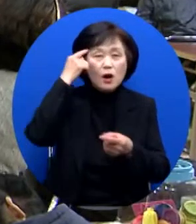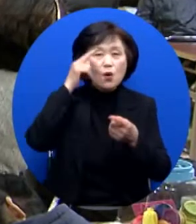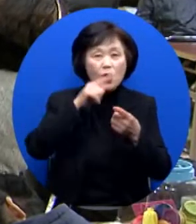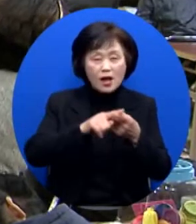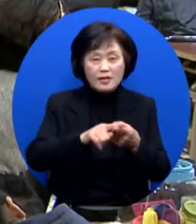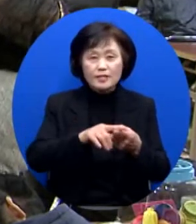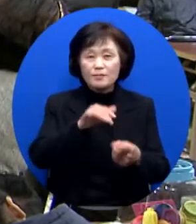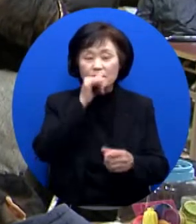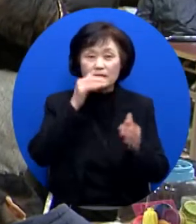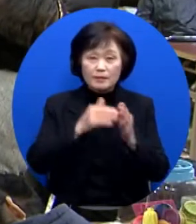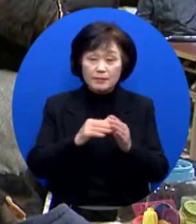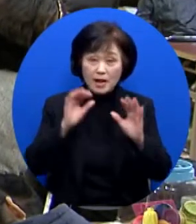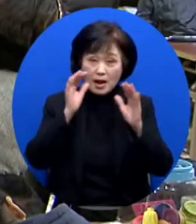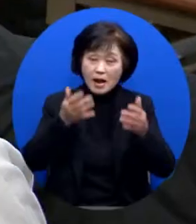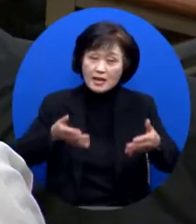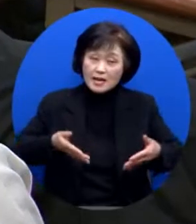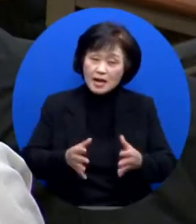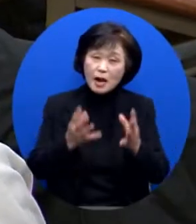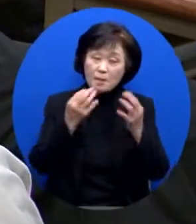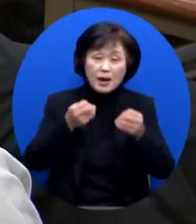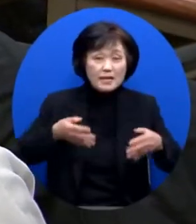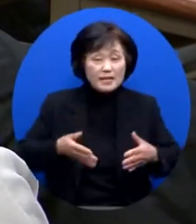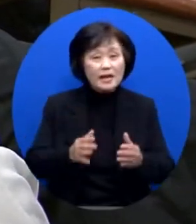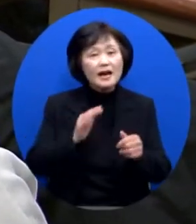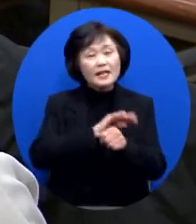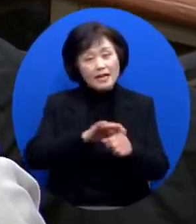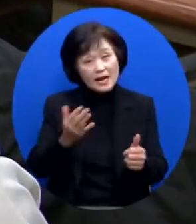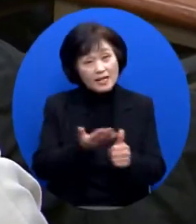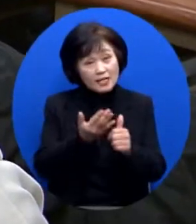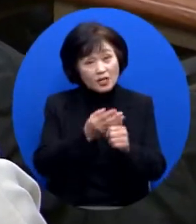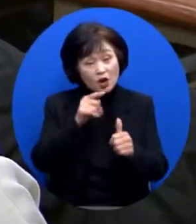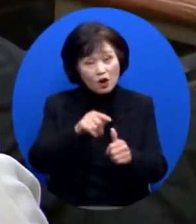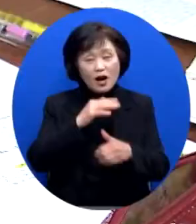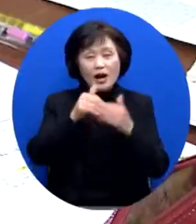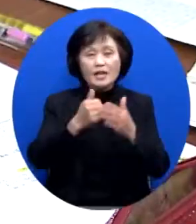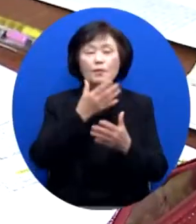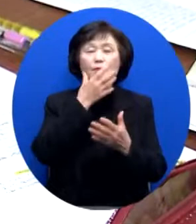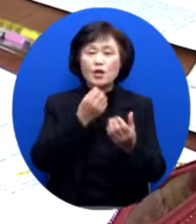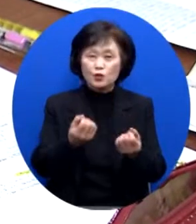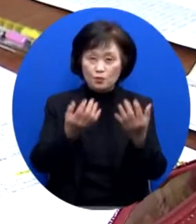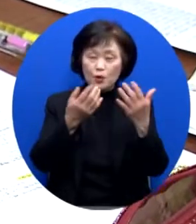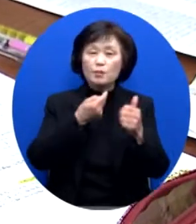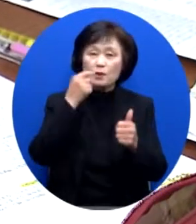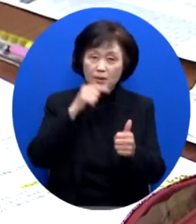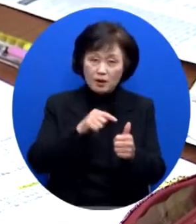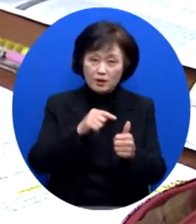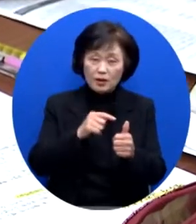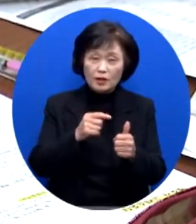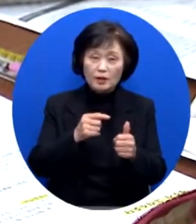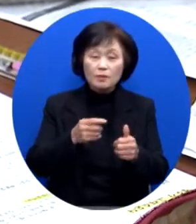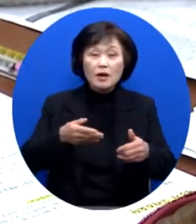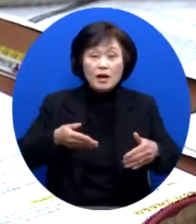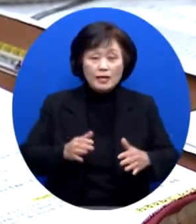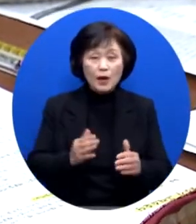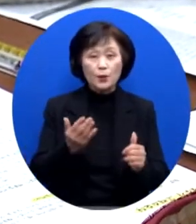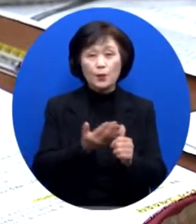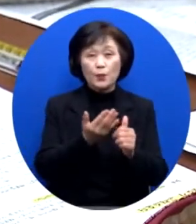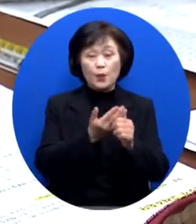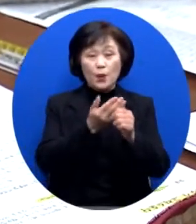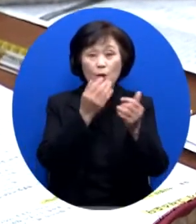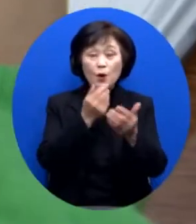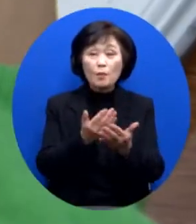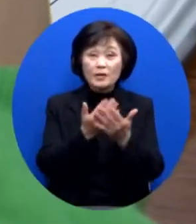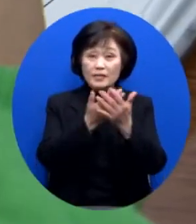가져왔습니다. 아이를 많이 낳아 잘 기르는 것은 하나님의 축복이자 명령이며 생육하고 번성하는 게